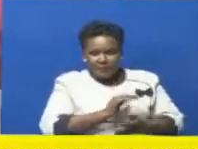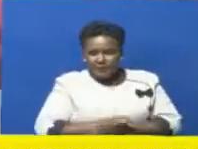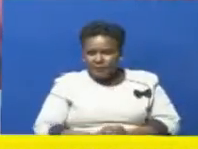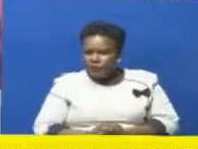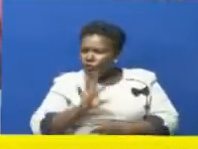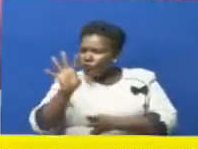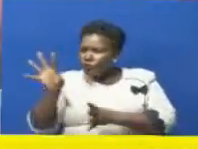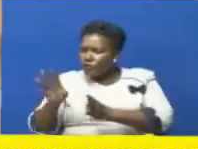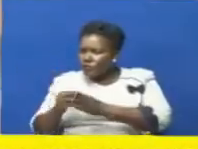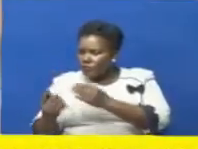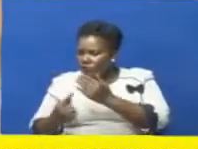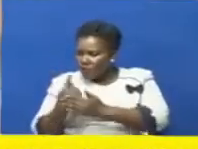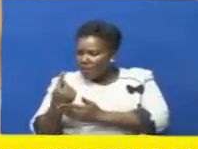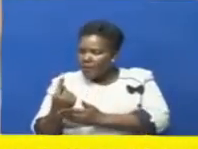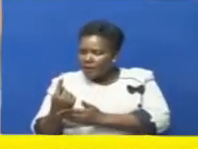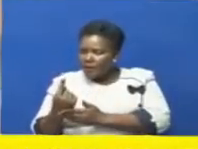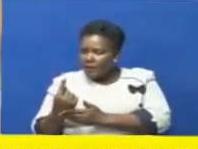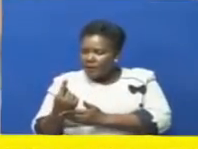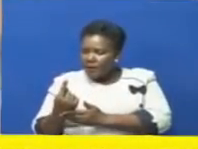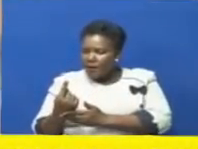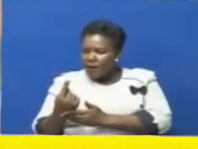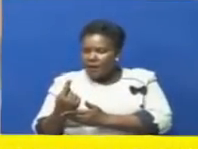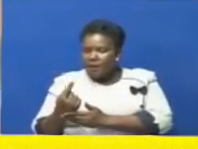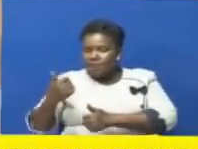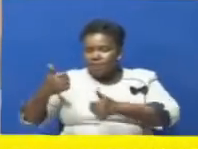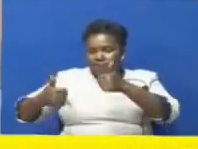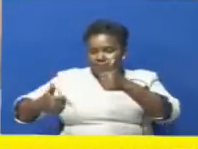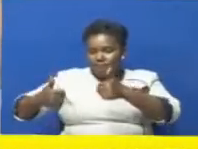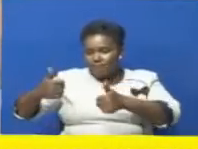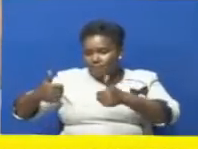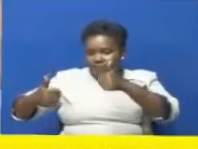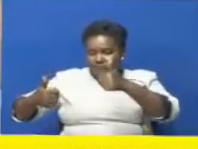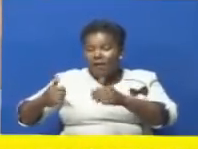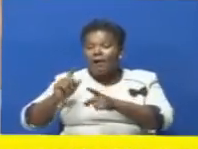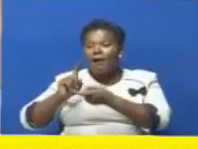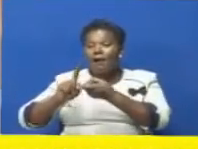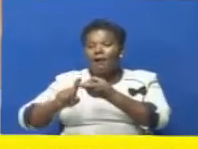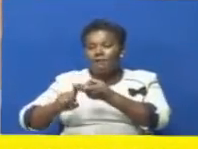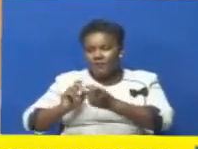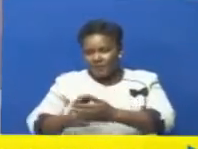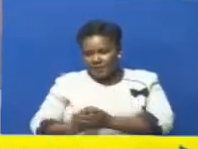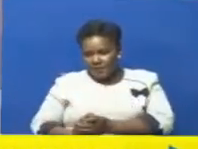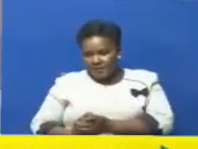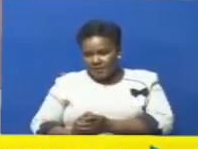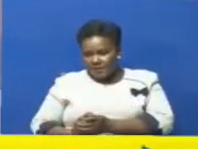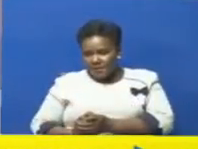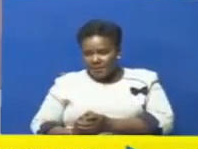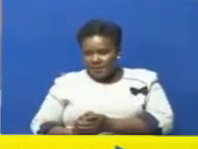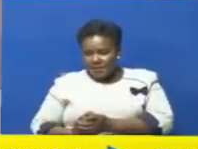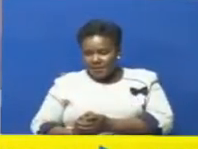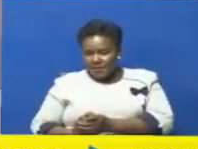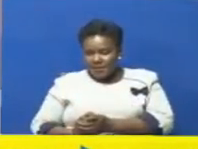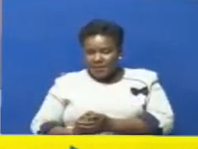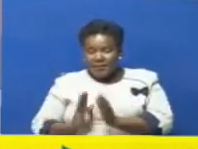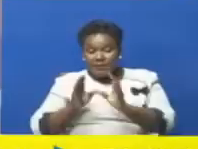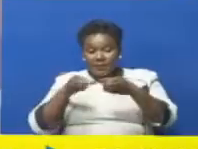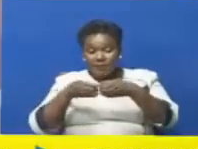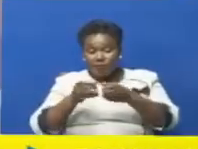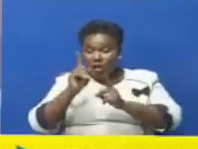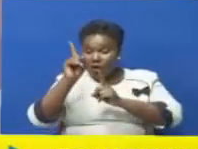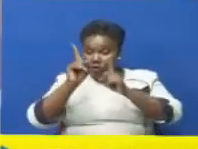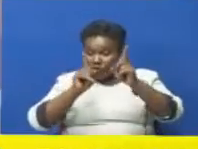ya kirafiki kati ya Fountain Gate Princess dhidi ya Kondoa Veterans, ambapo timu ya Fountain Gate Princess imeibuka